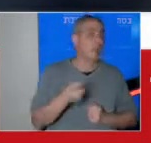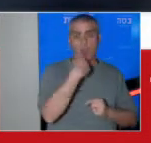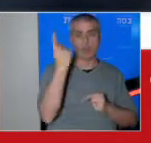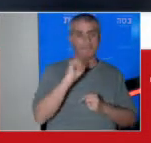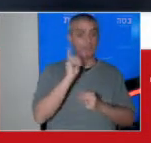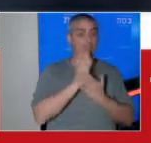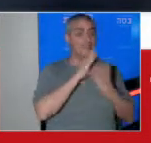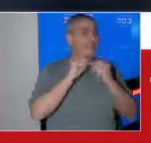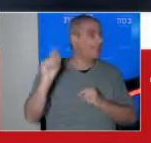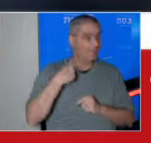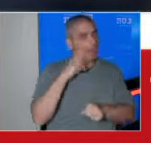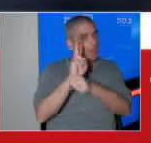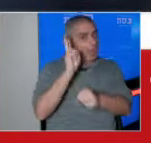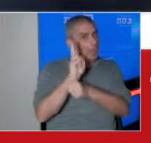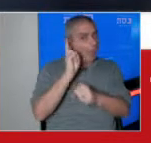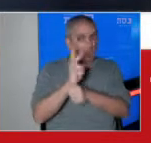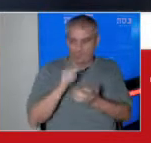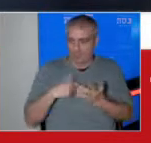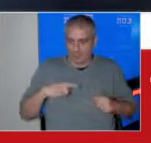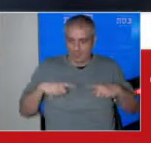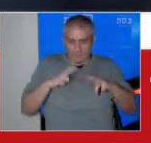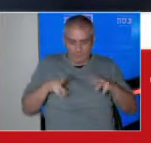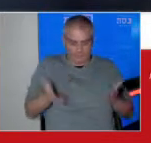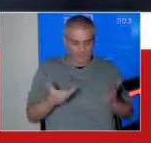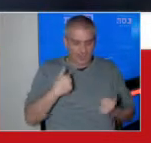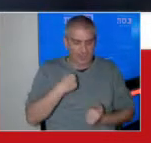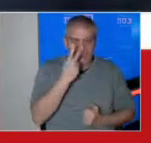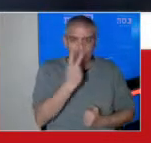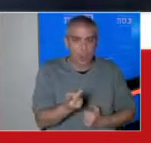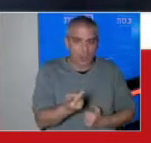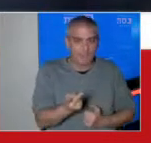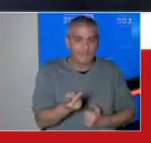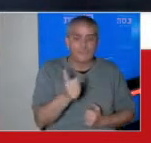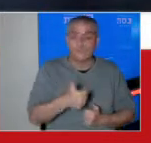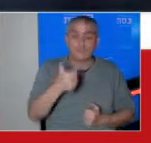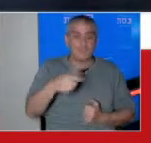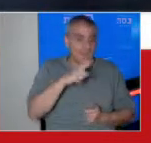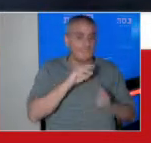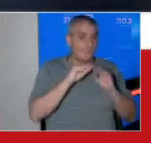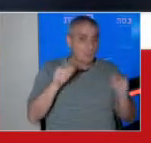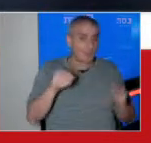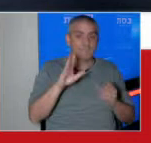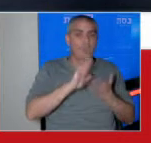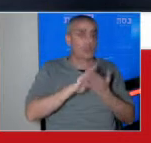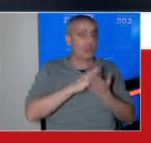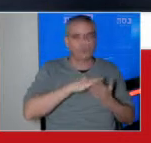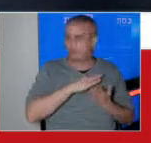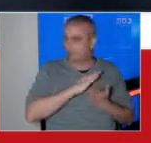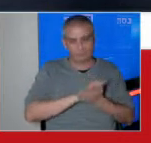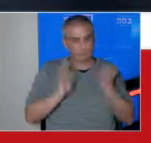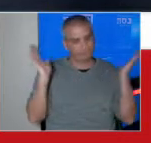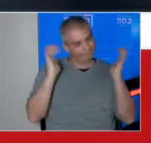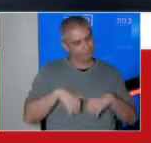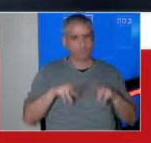לכל מי שהיא דיברה איתו, כי אנחנו חיים במציאות הזו שאנחנו רואים שהמנהלים והמורים והגננות שלנו פשוט